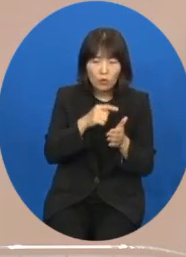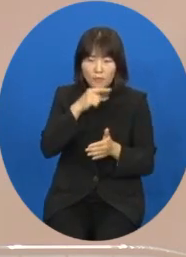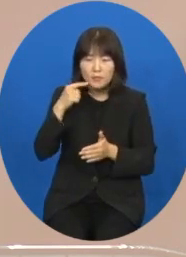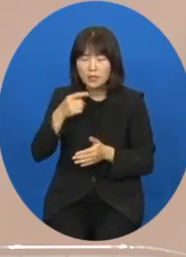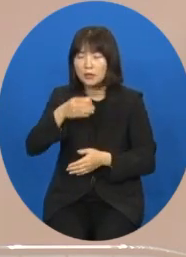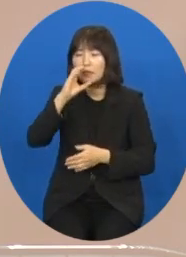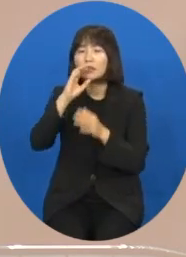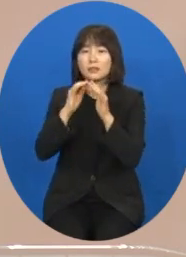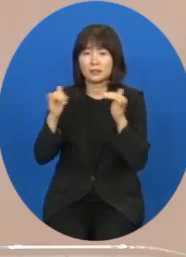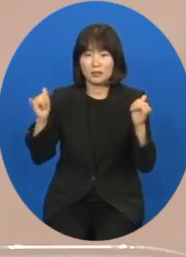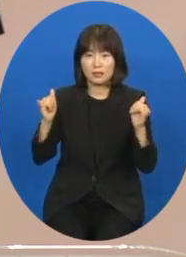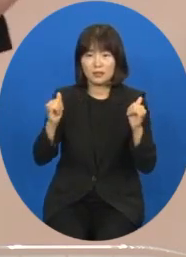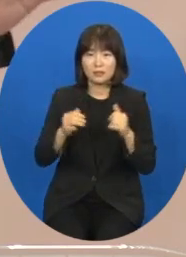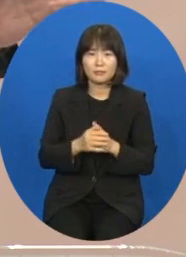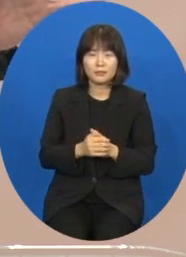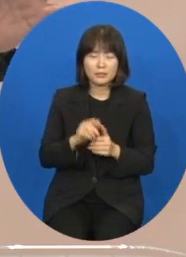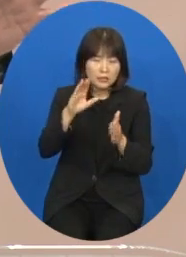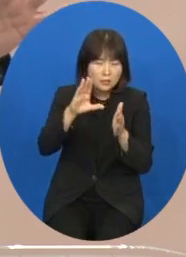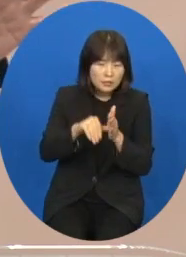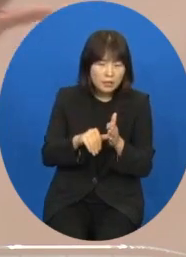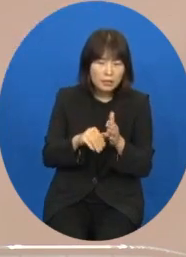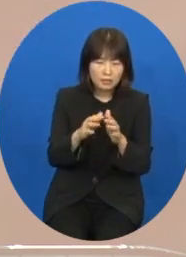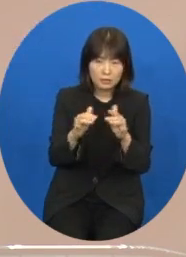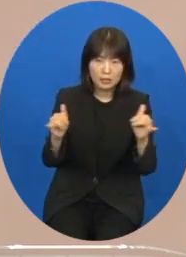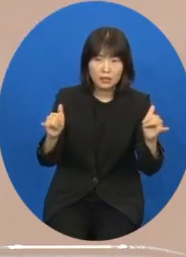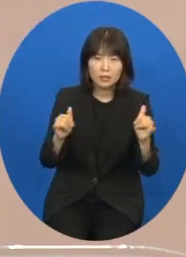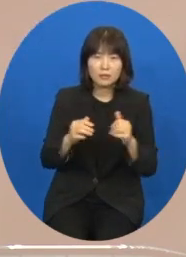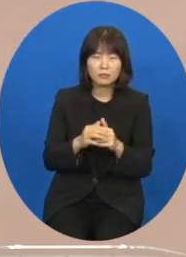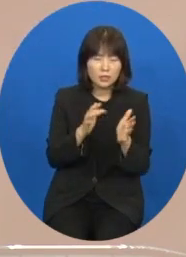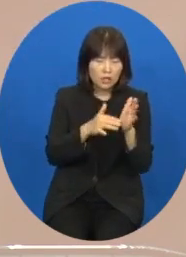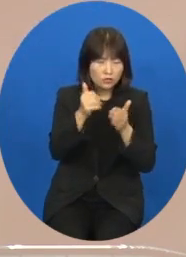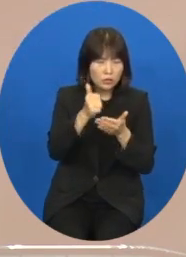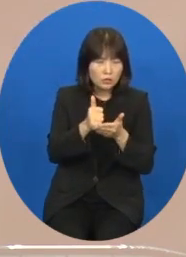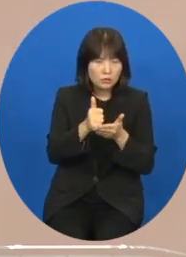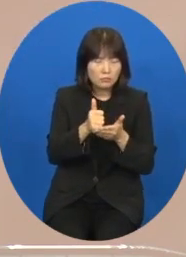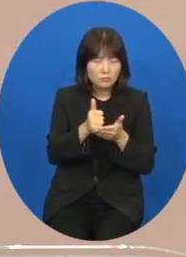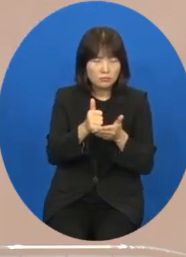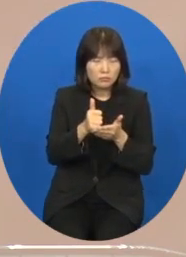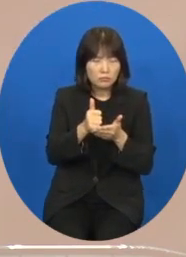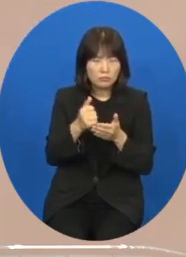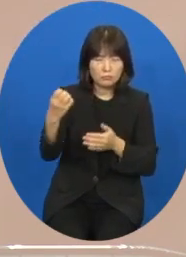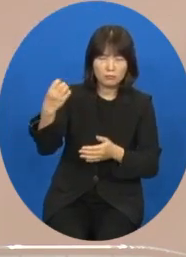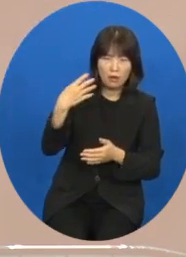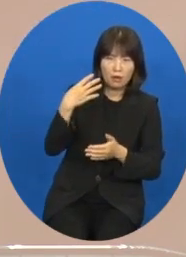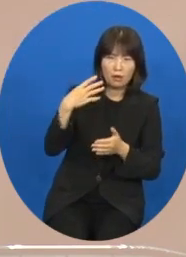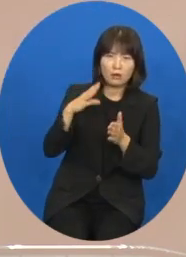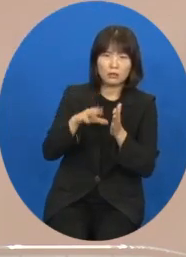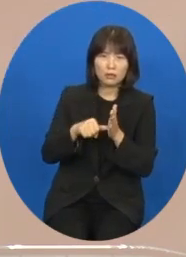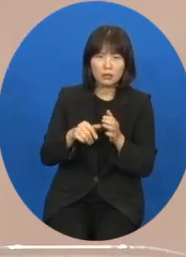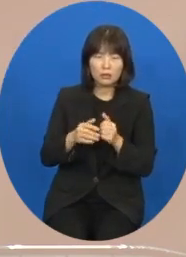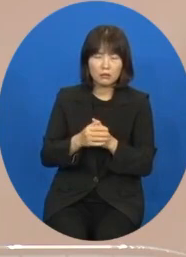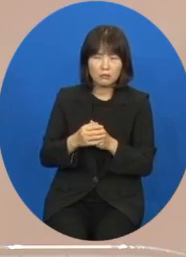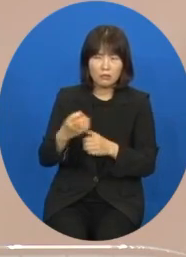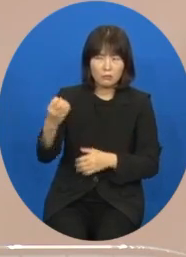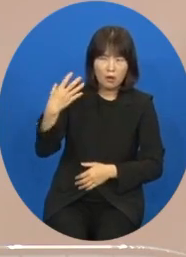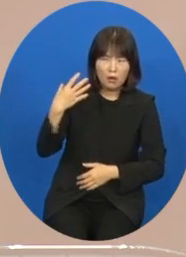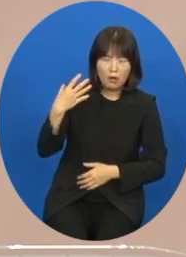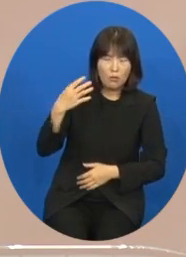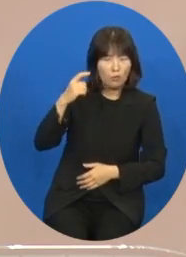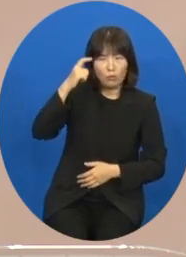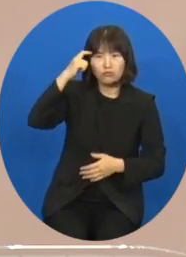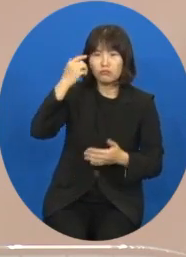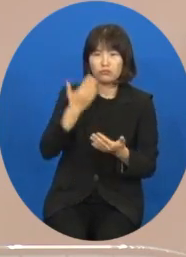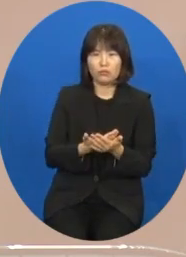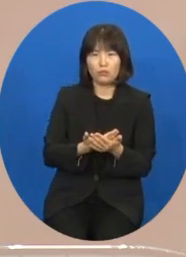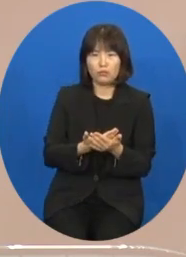사람. 그때 당시 사람은 예수님이 이렇게 말을 할 때 그 말 자체가 너무